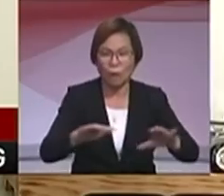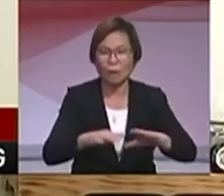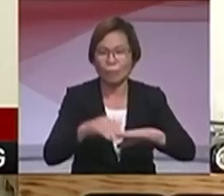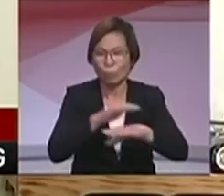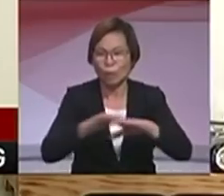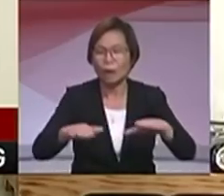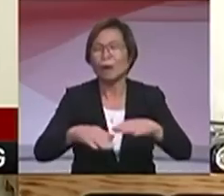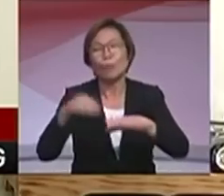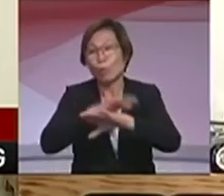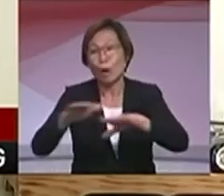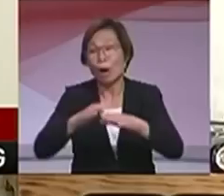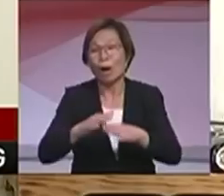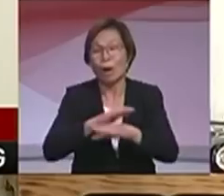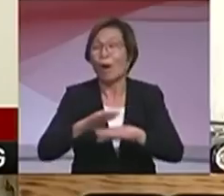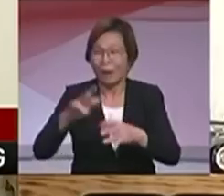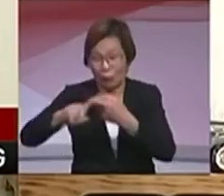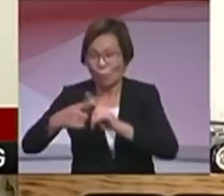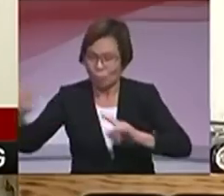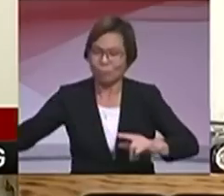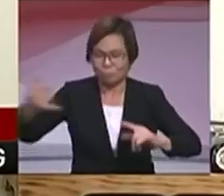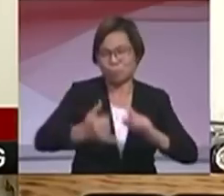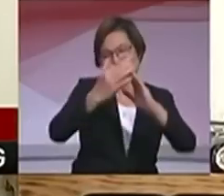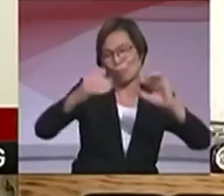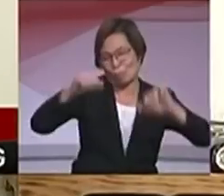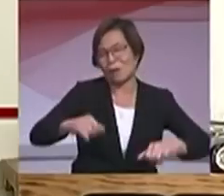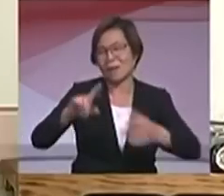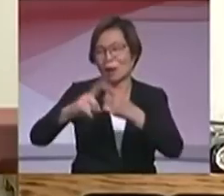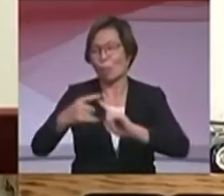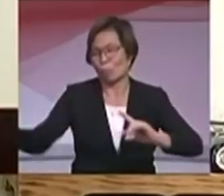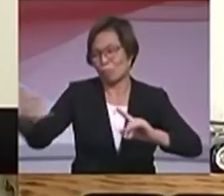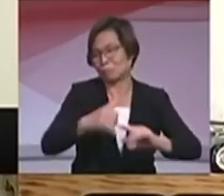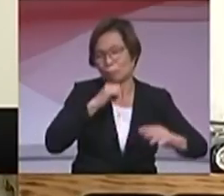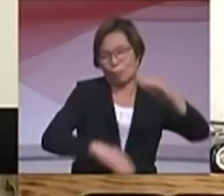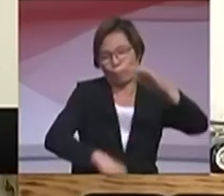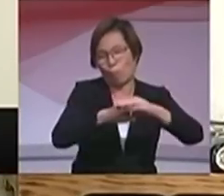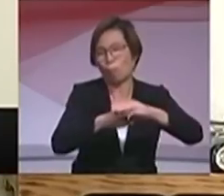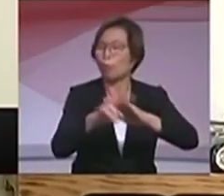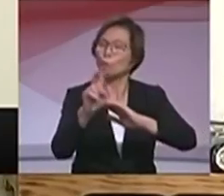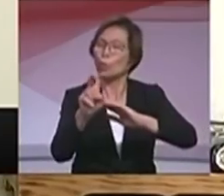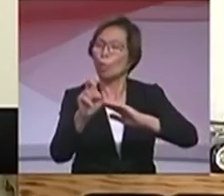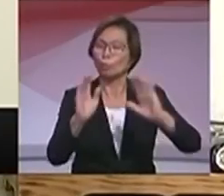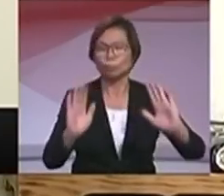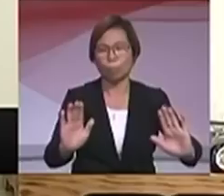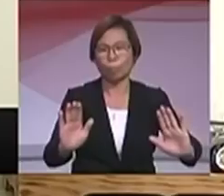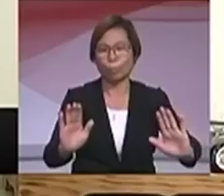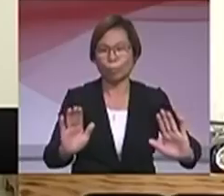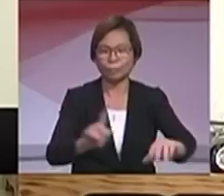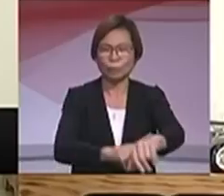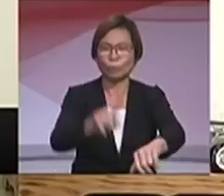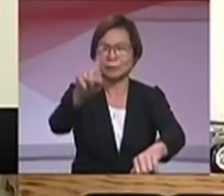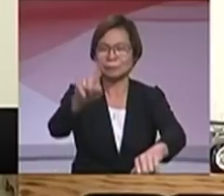sendiri boleh mengunjungi, tetapi tidak boleh lebih 20 orang dalam setiap